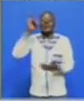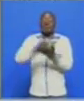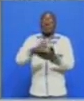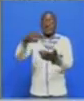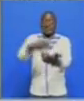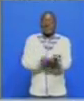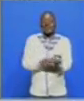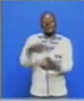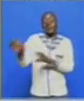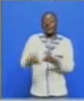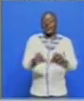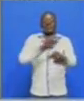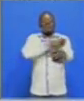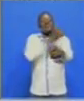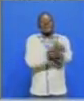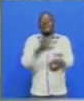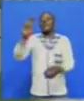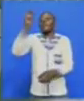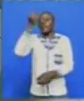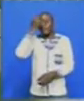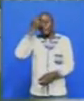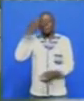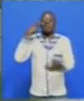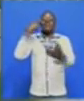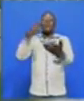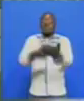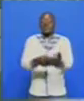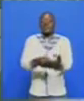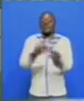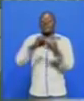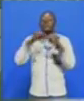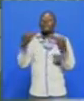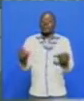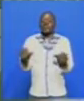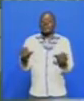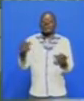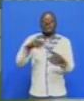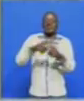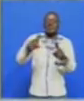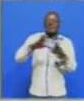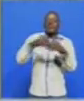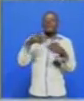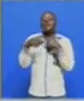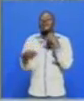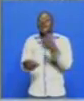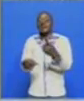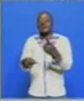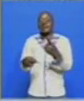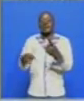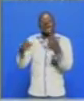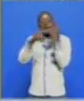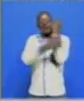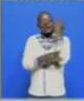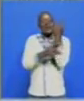nez fait à l'autorité de l'État, constate aujourd'hui au Faso. En effet, commente notre confrère, à Kaya,